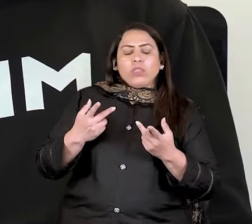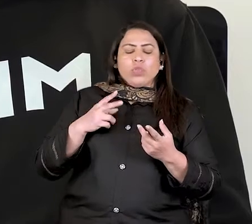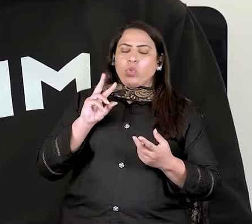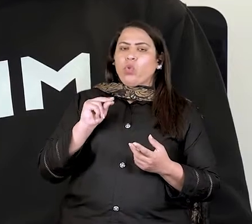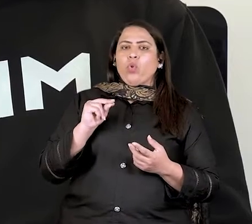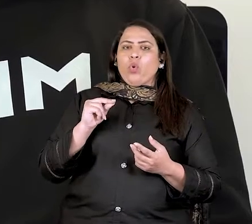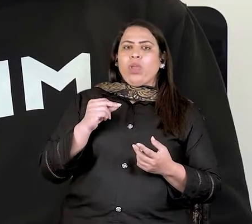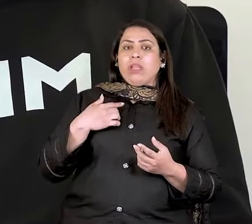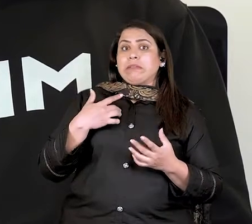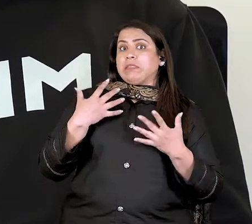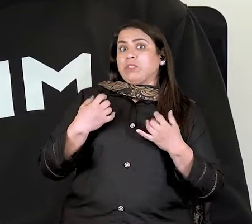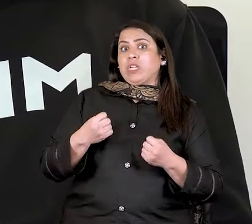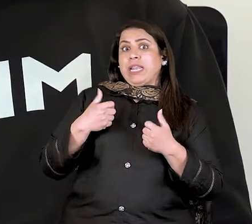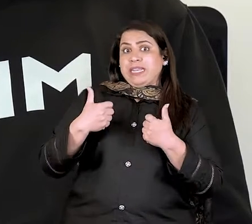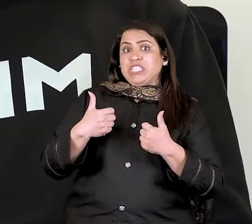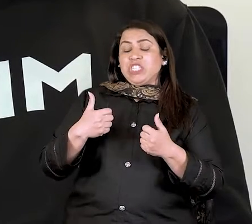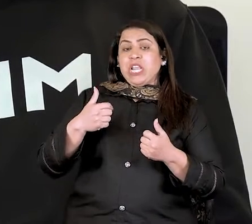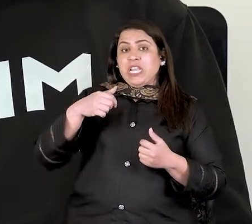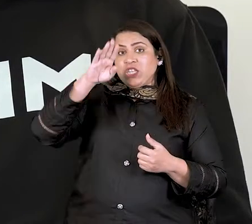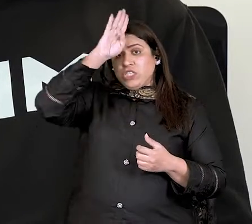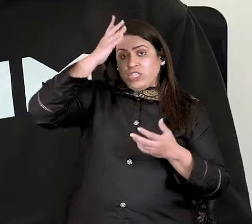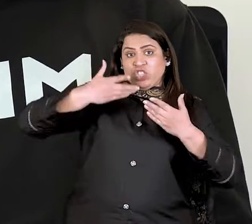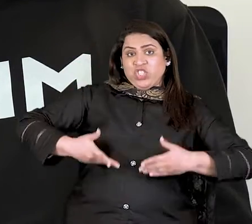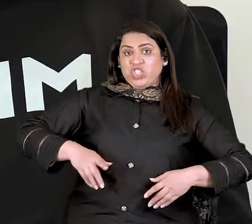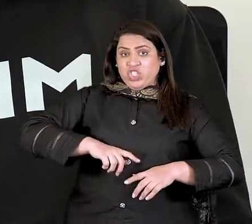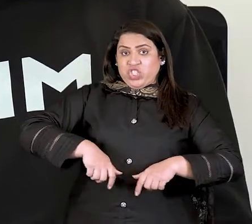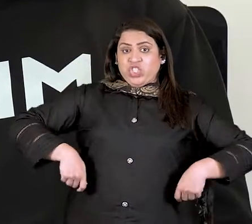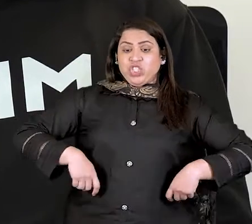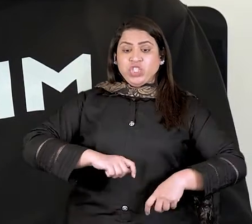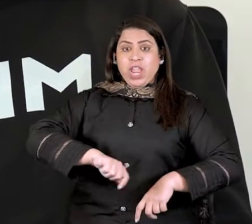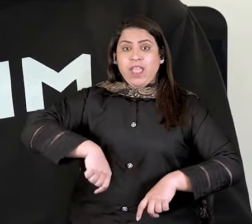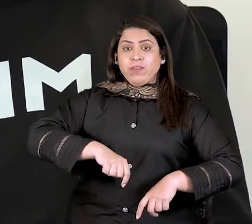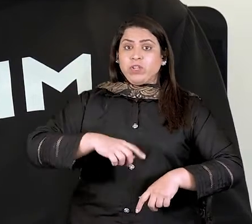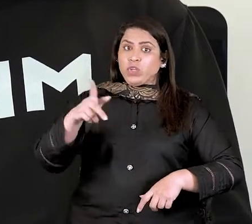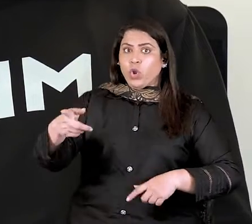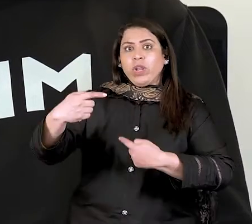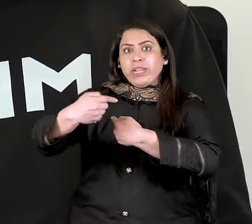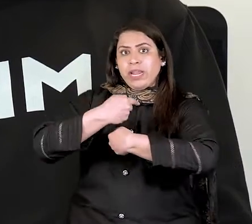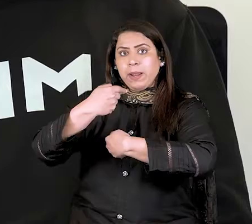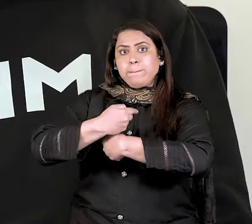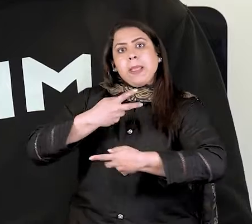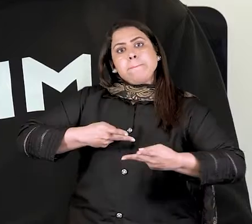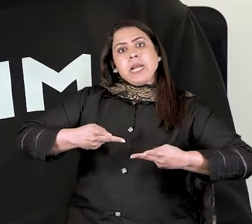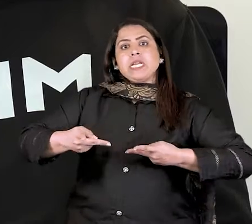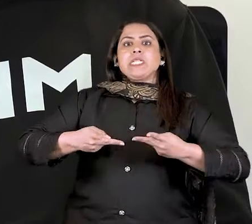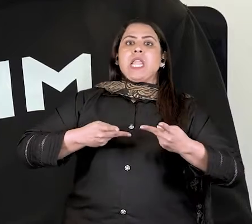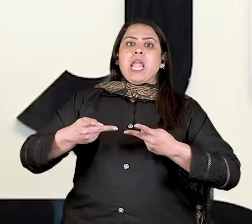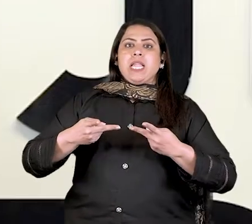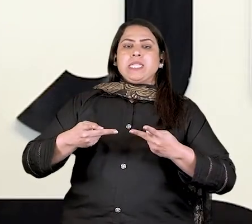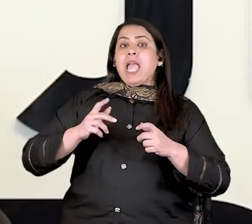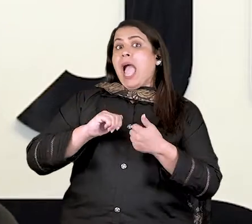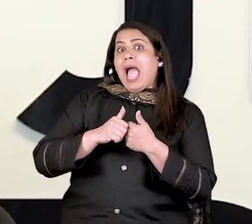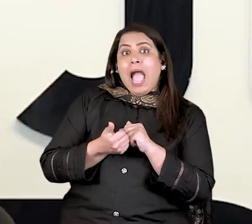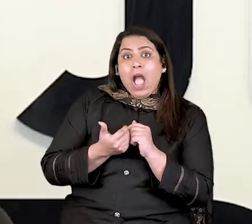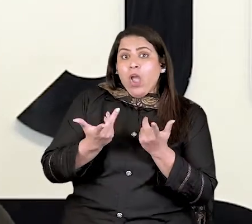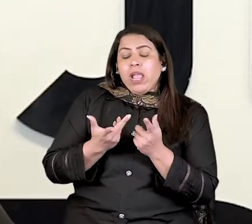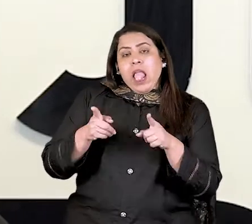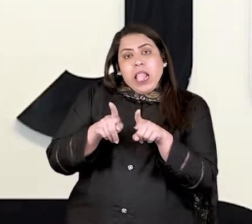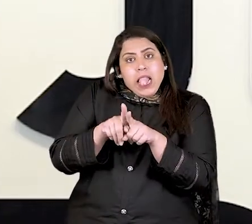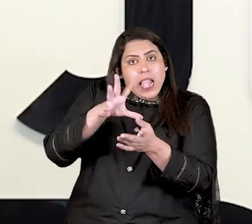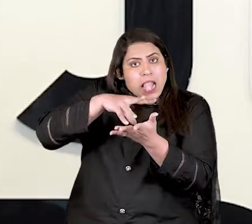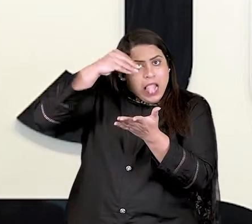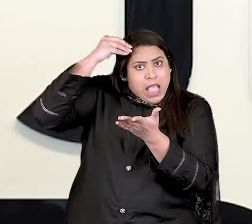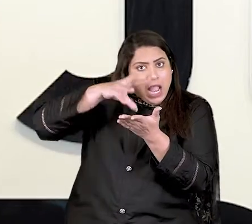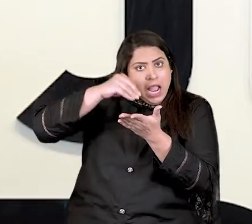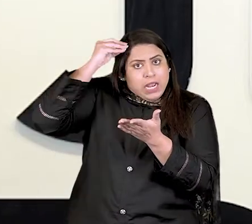partner बनेंगे. कहते हैं, why Kashif bhai? You know, you can run it over there. I said, no brother, I can be a great chef, but you